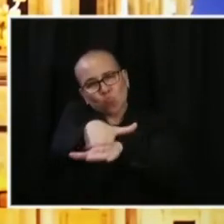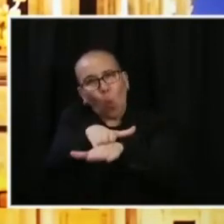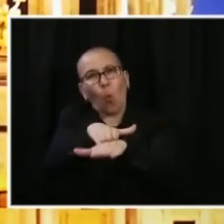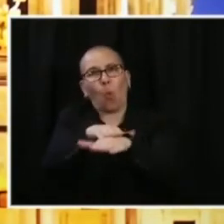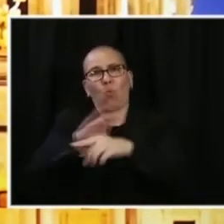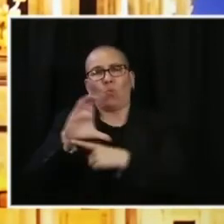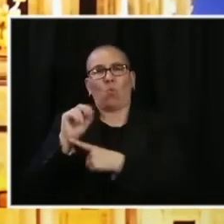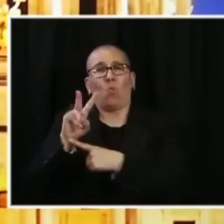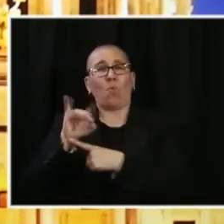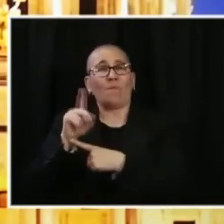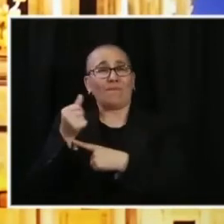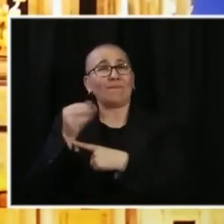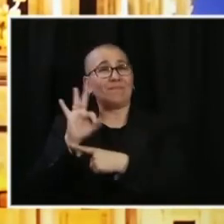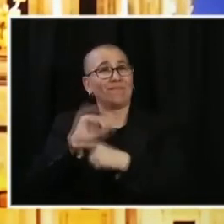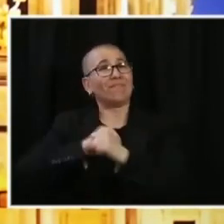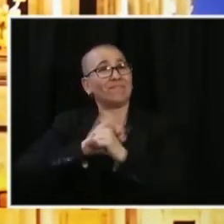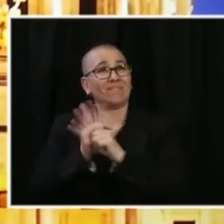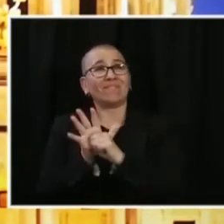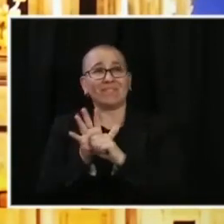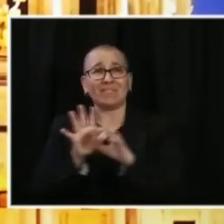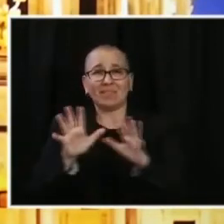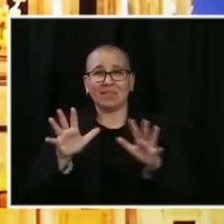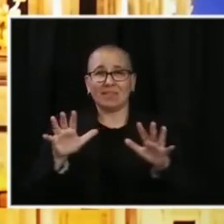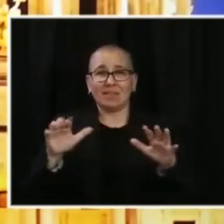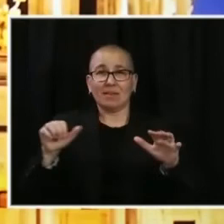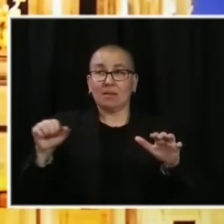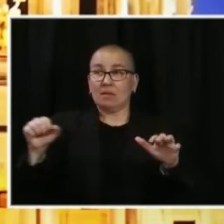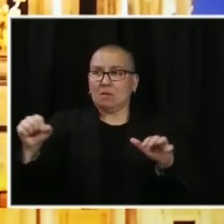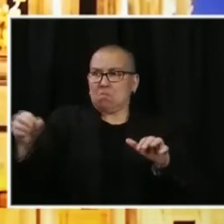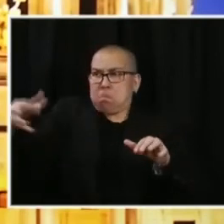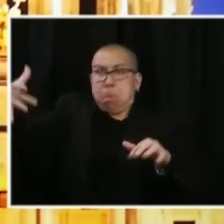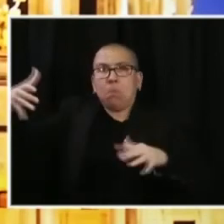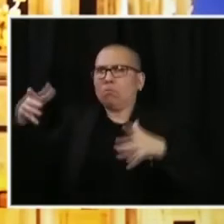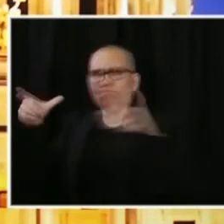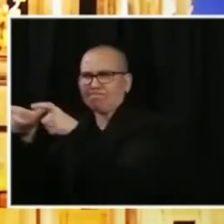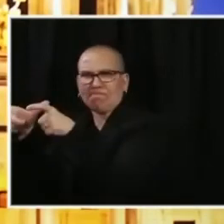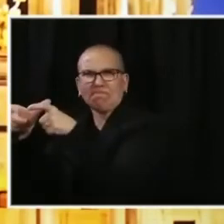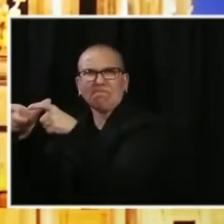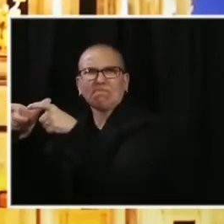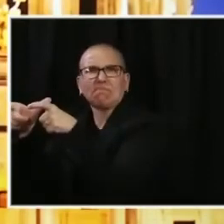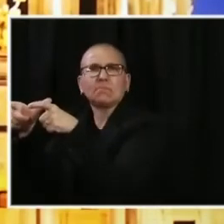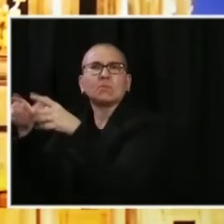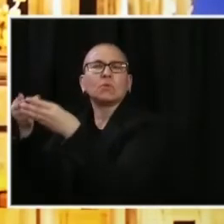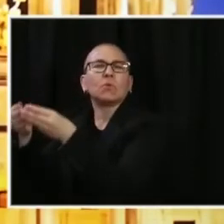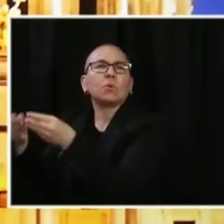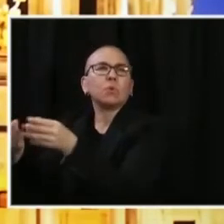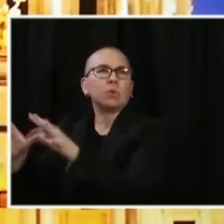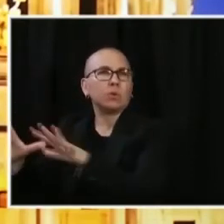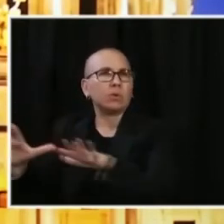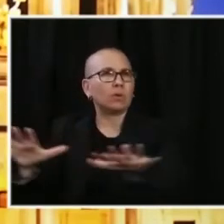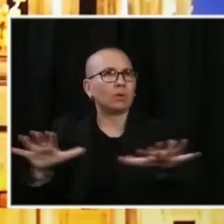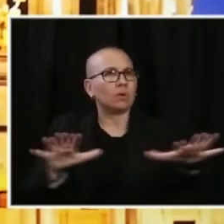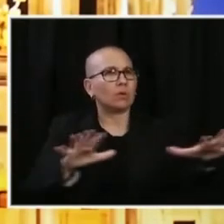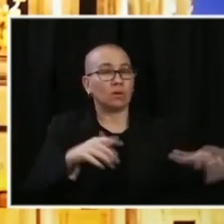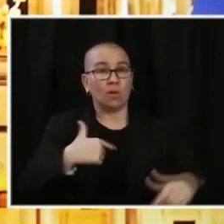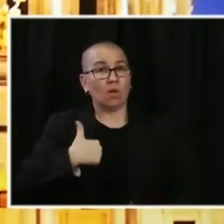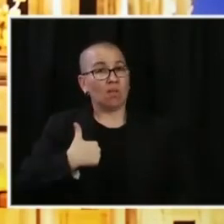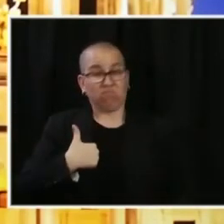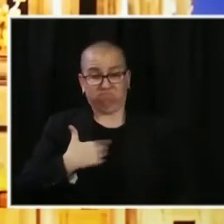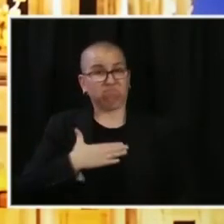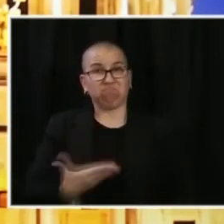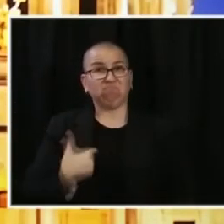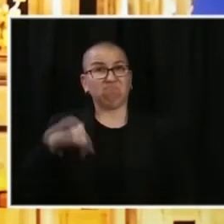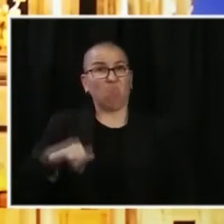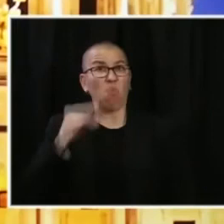bây giờ sửa giờ chủ tàu uo cả kỳ hoặc kỳ nó là một cái đùa thầu nâng bao hay tiền lấy mò tụ các mò virus